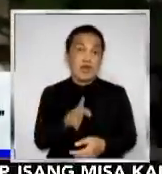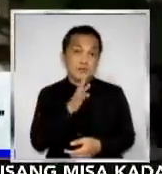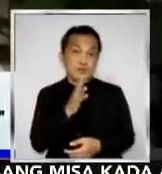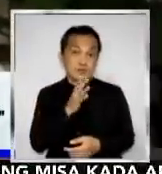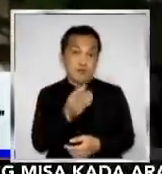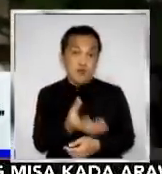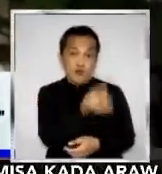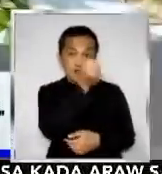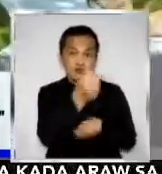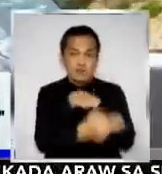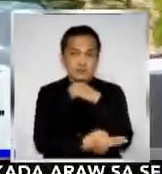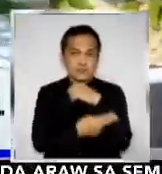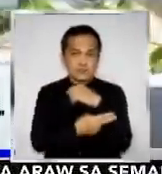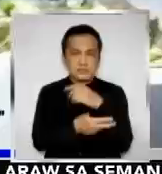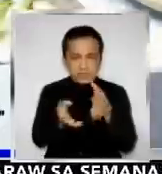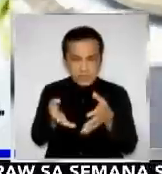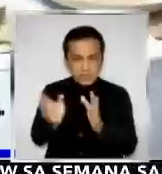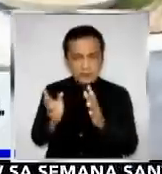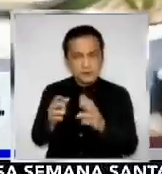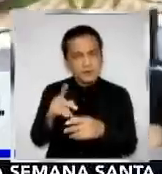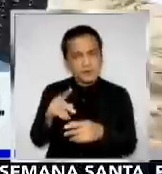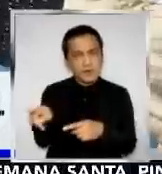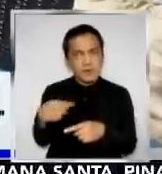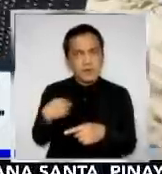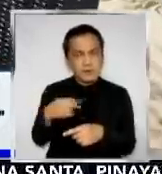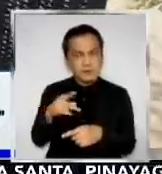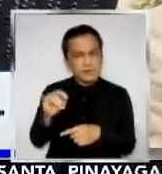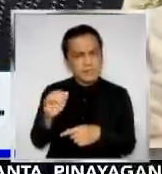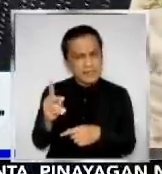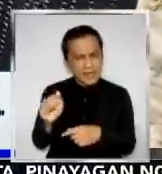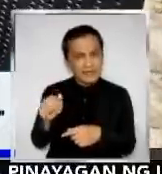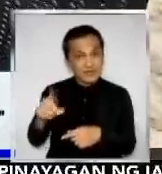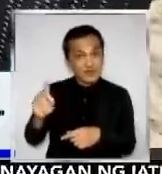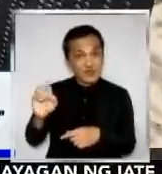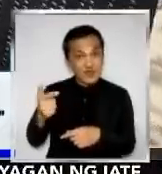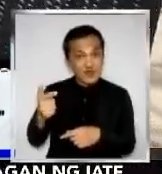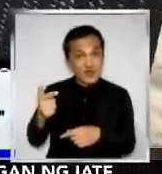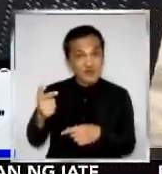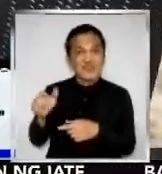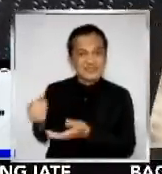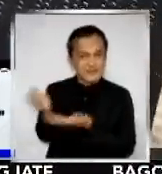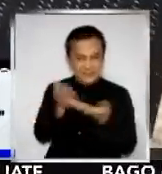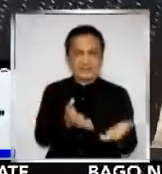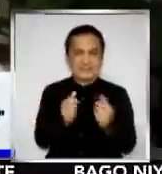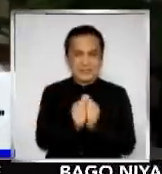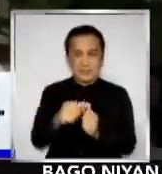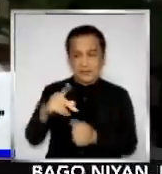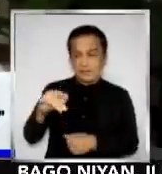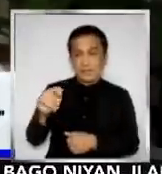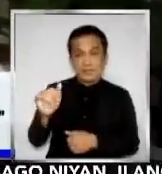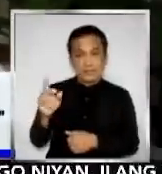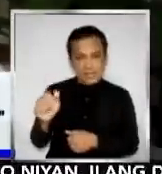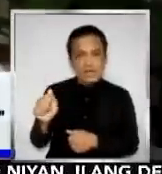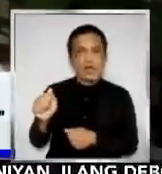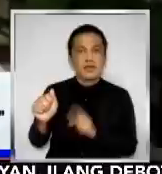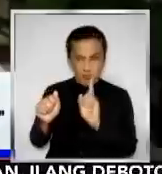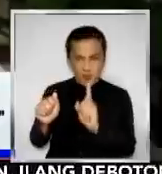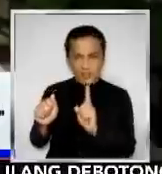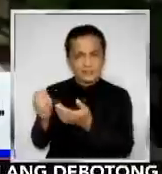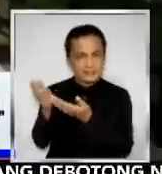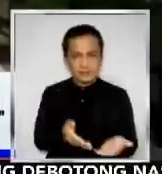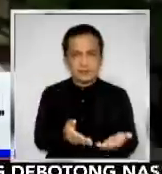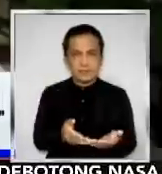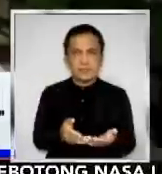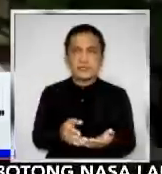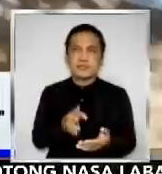allow Panda to be with me. I cannot live without her. So, Panda definitely won. I definitely need speakers